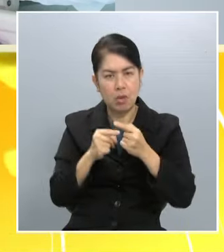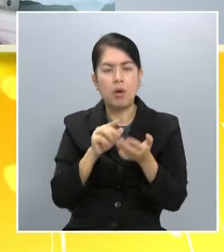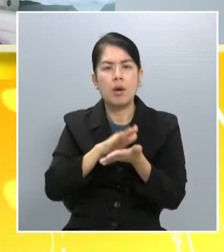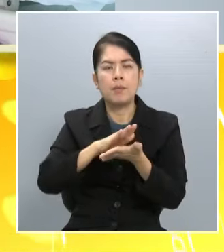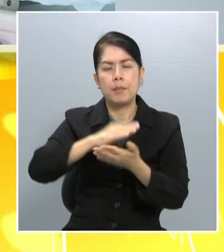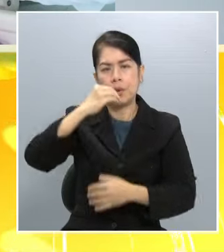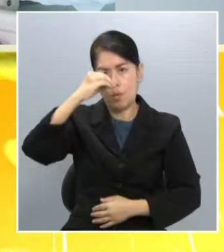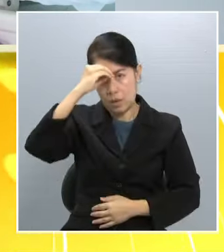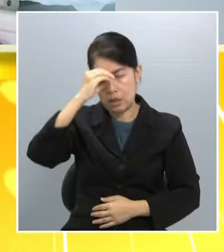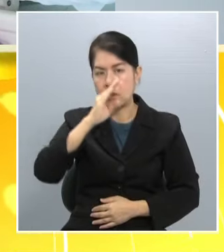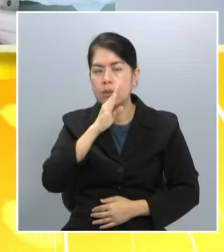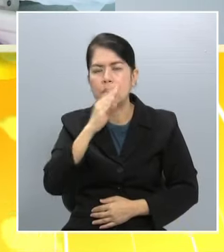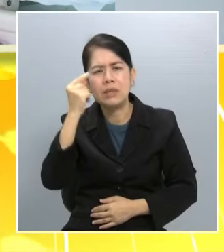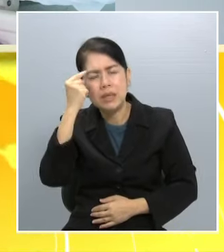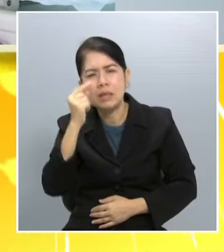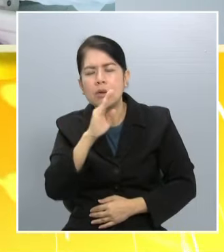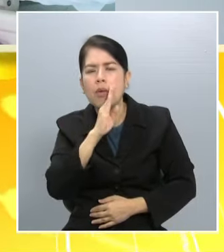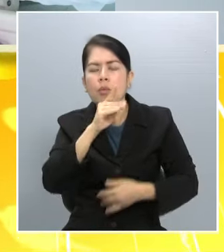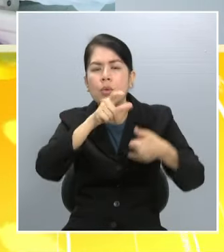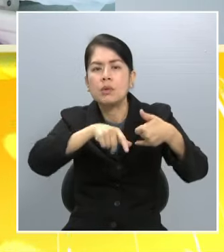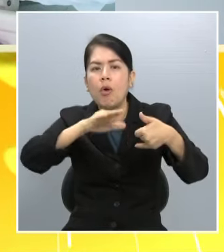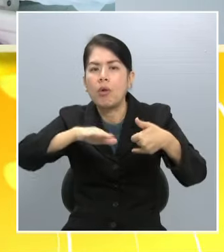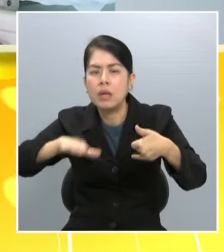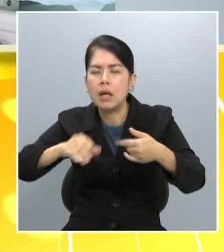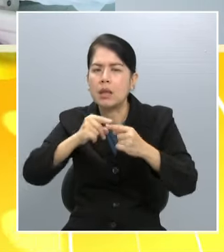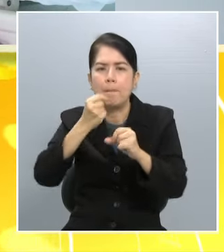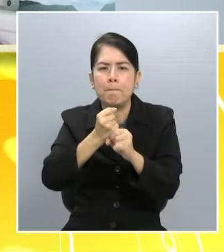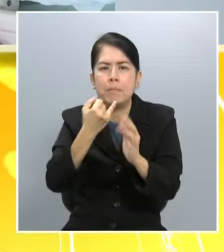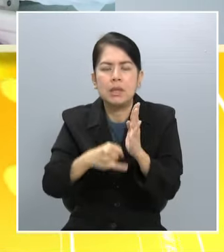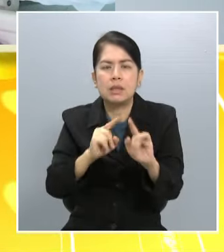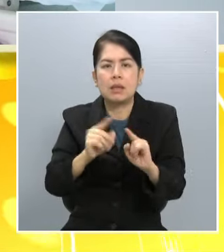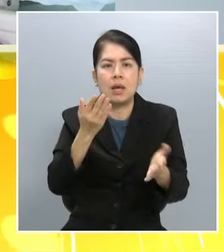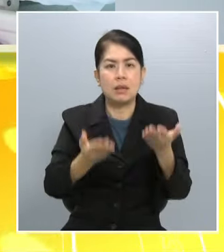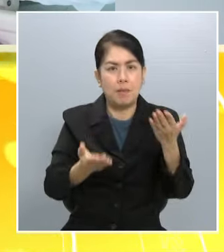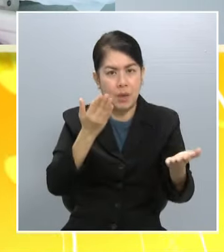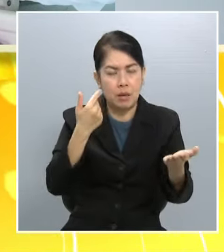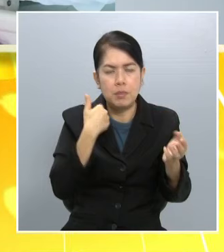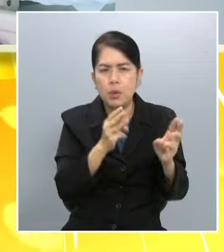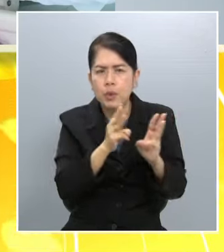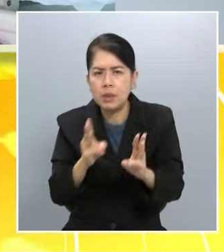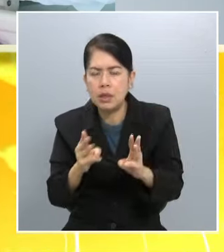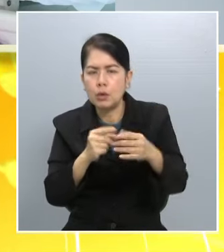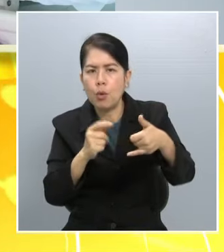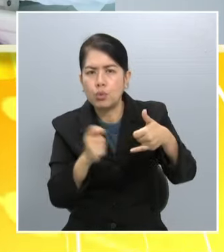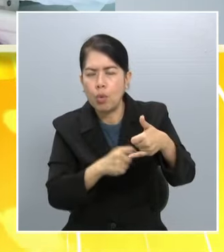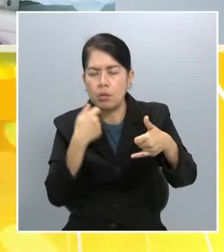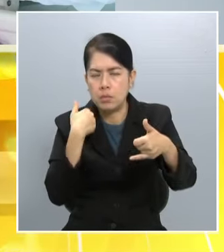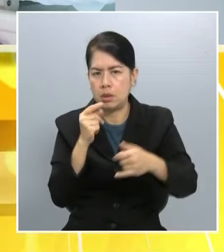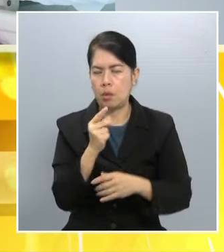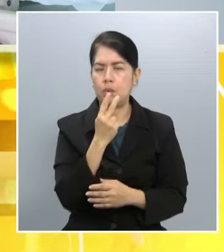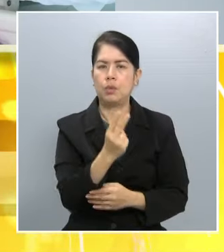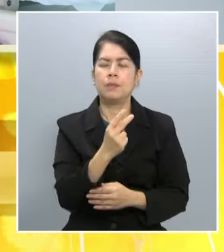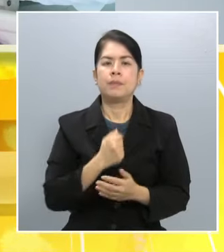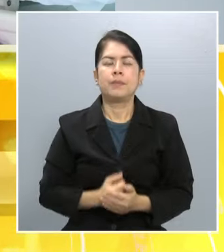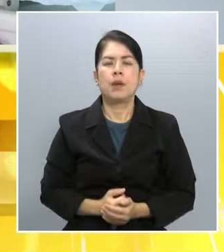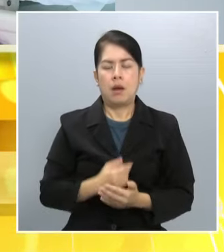การทำโทษนักเรียนเนี่ยมันต้องเป็นไปตามระเบียบเมื่อมันเกิดแล้วเราก็ไม่ได้คิดว่าเราไม่ผิดเนาะนะครับโรงเรียนก็เร่